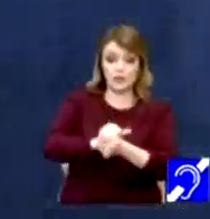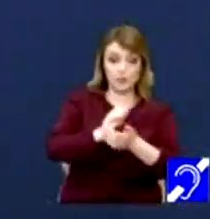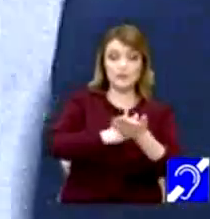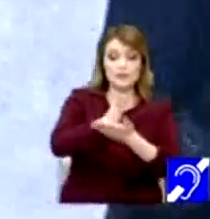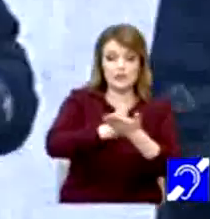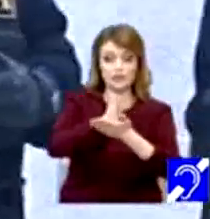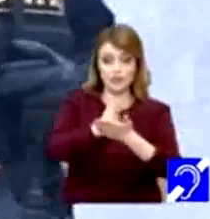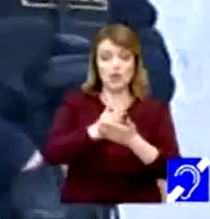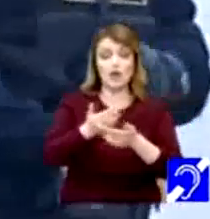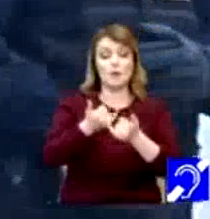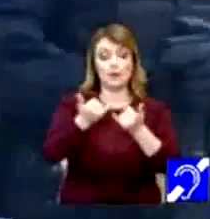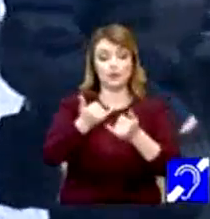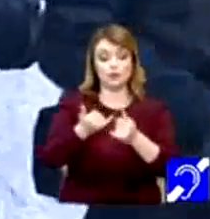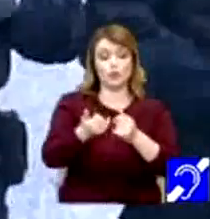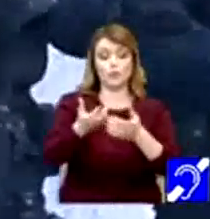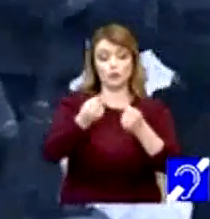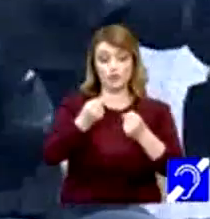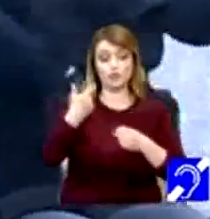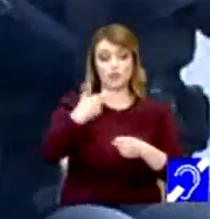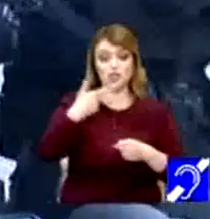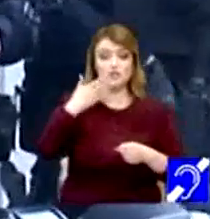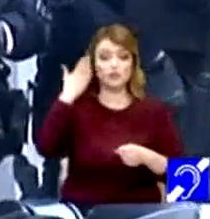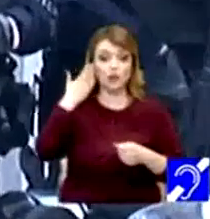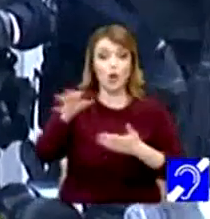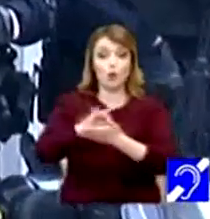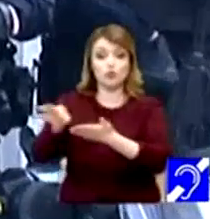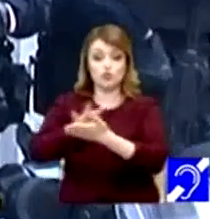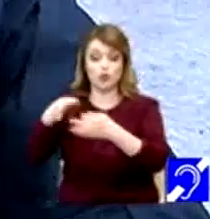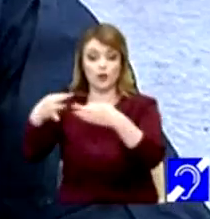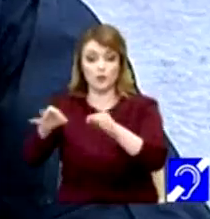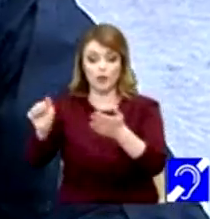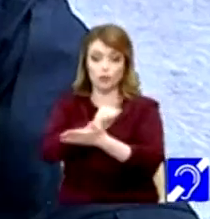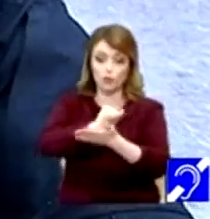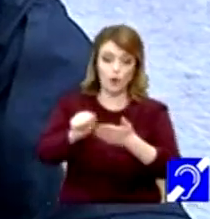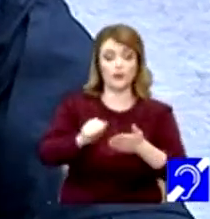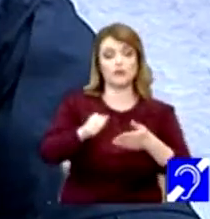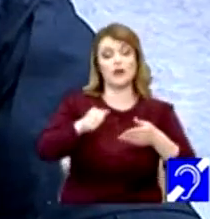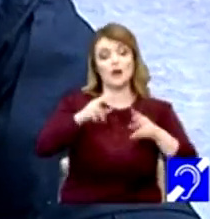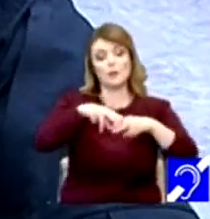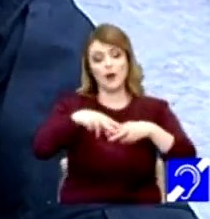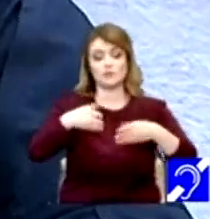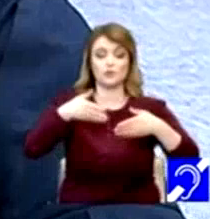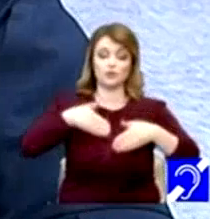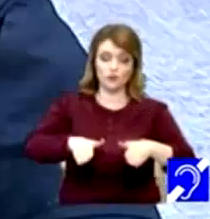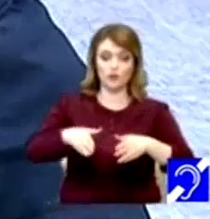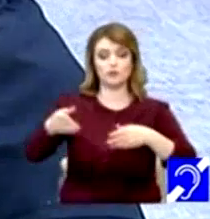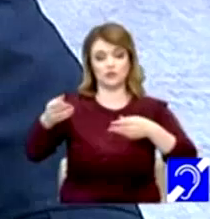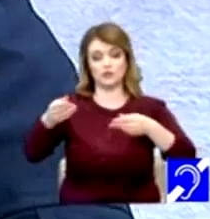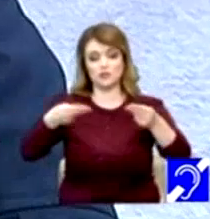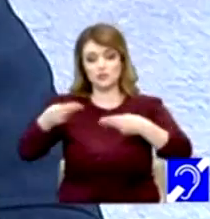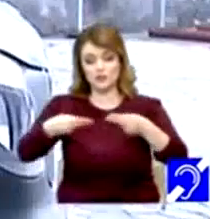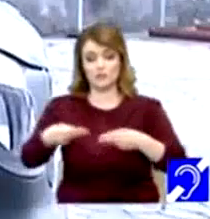unor servicii pentru redobândirea cetățeniei române, urgentau eliberarea actelor de identitate și de stare civilă, dar